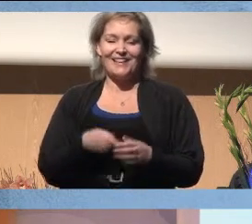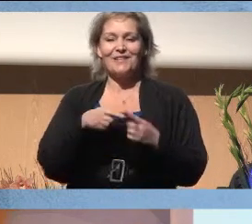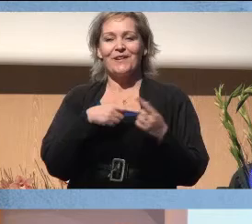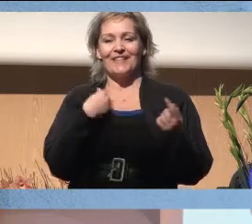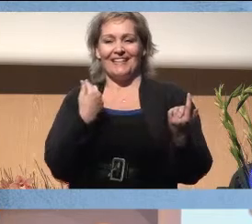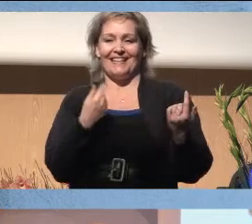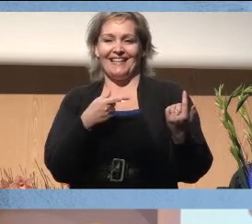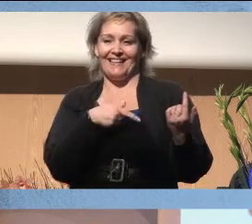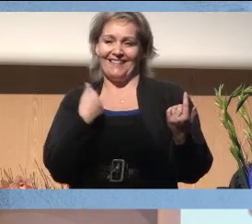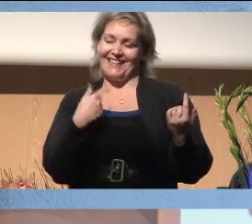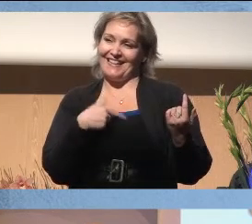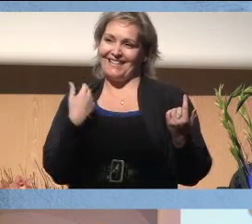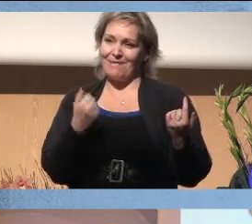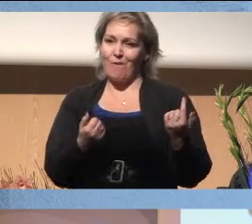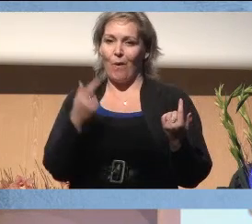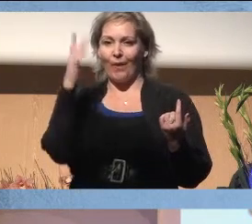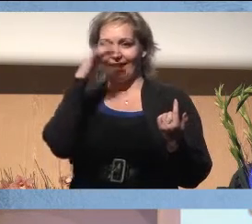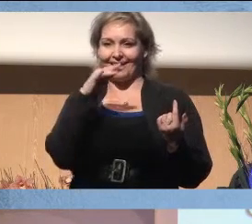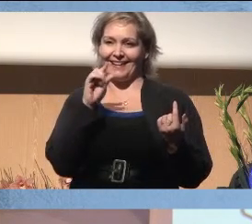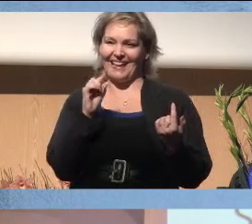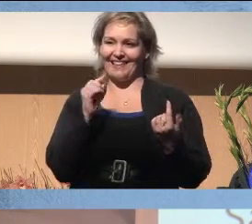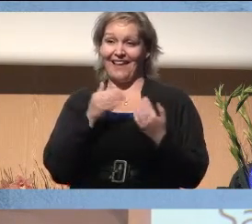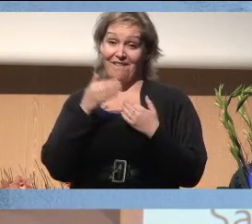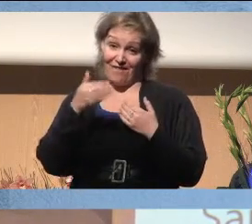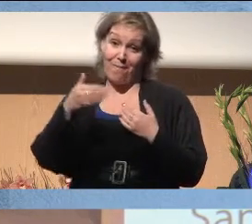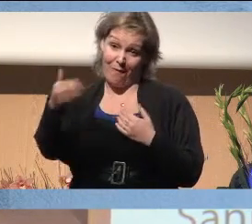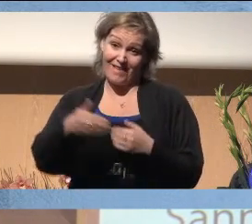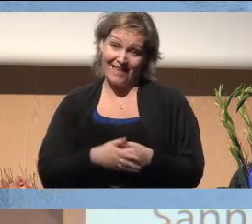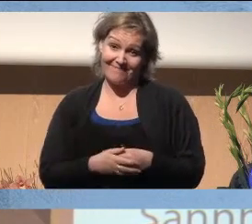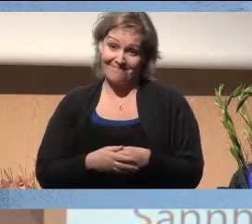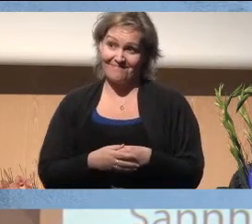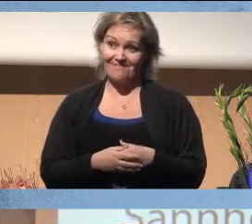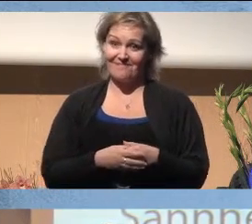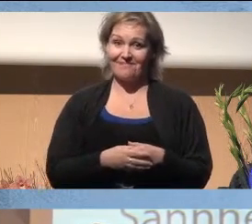må vi tenke litt fremover.